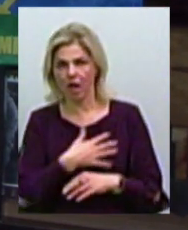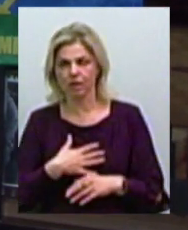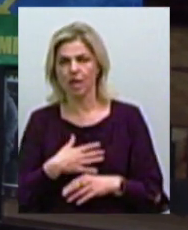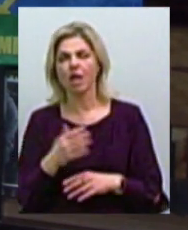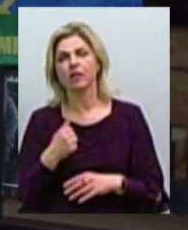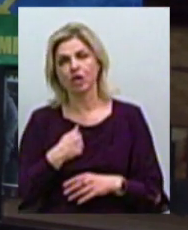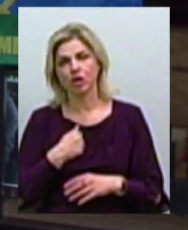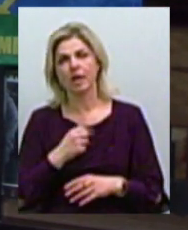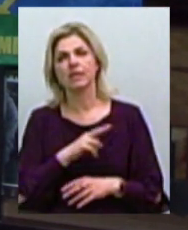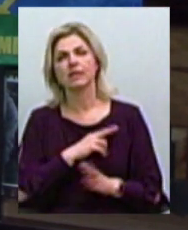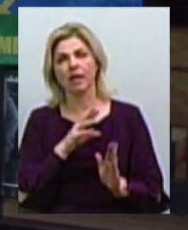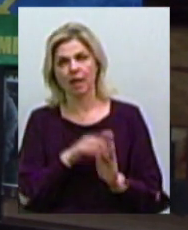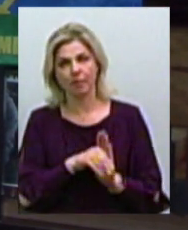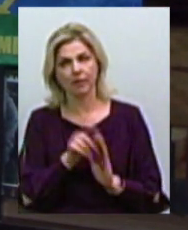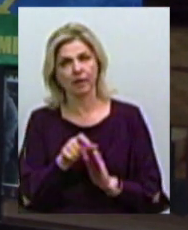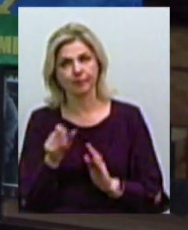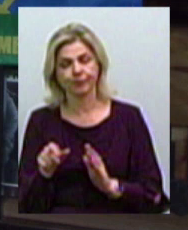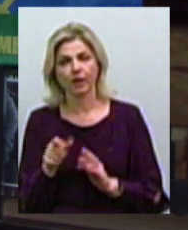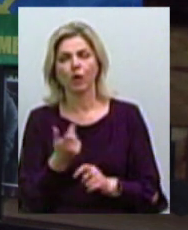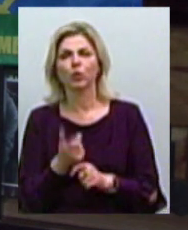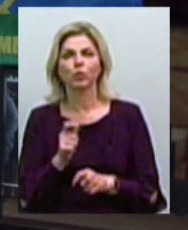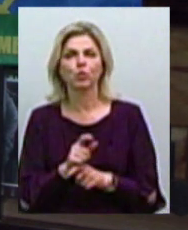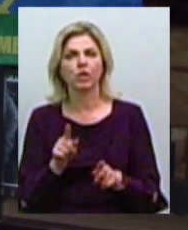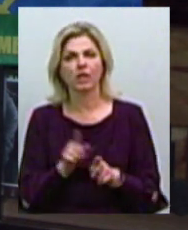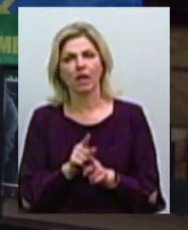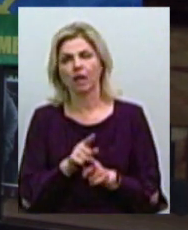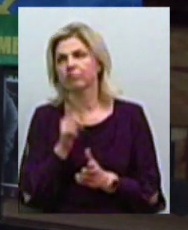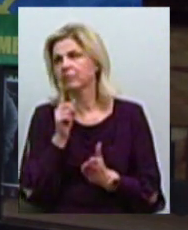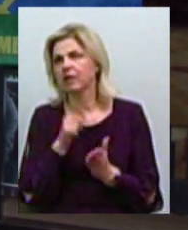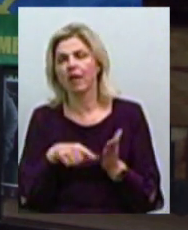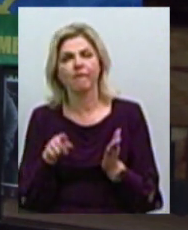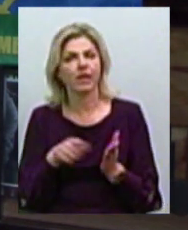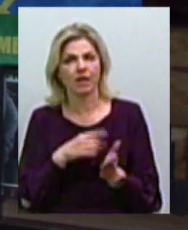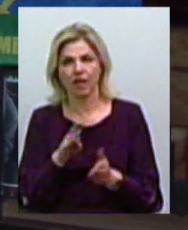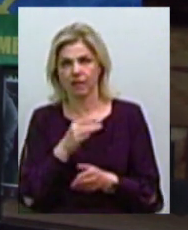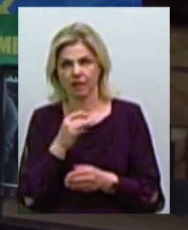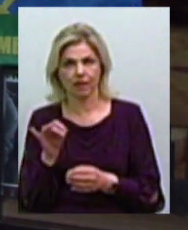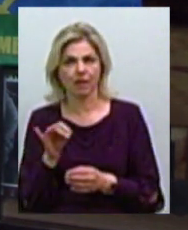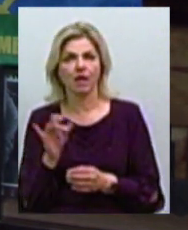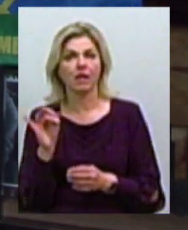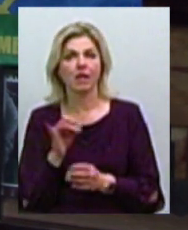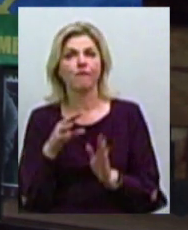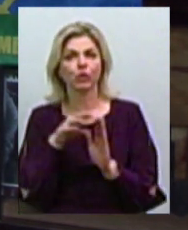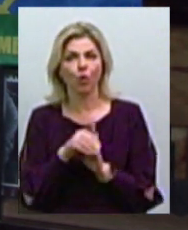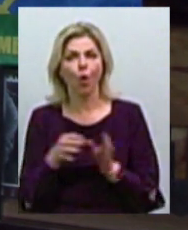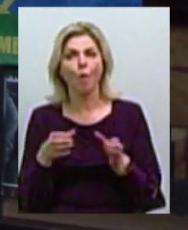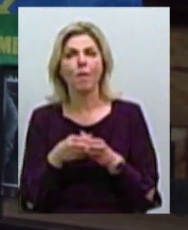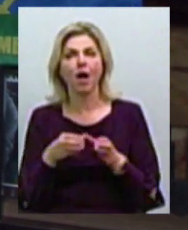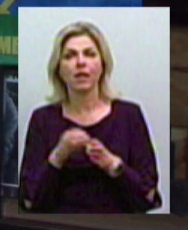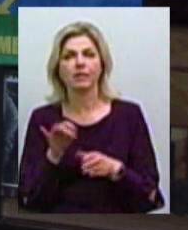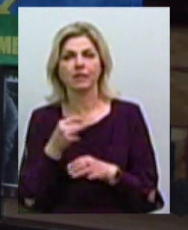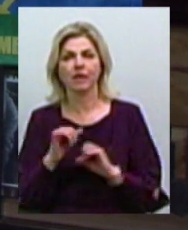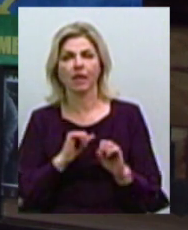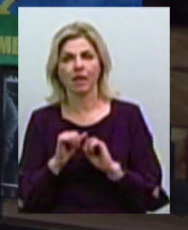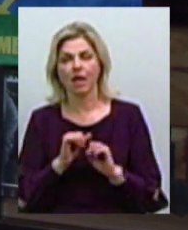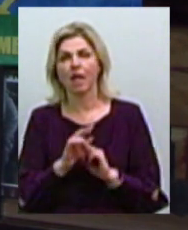загиблими, досить таки зневірений, в тому числі в командний склад, який їм